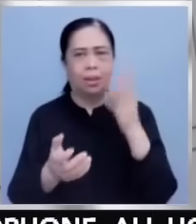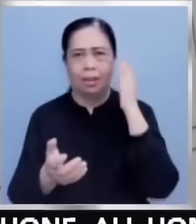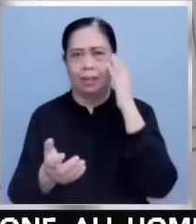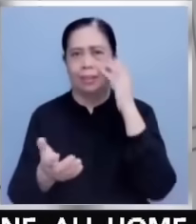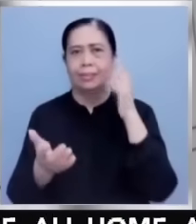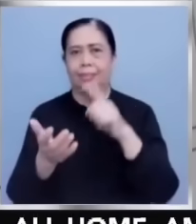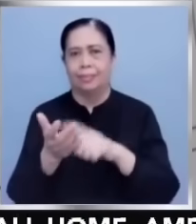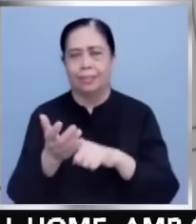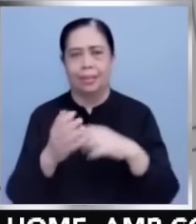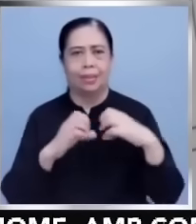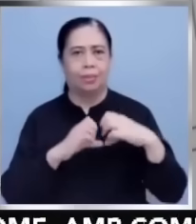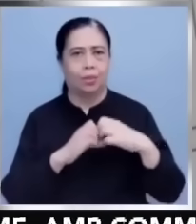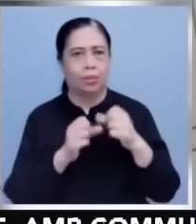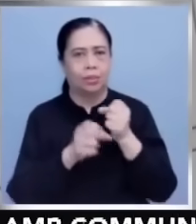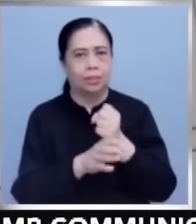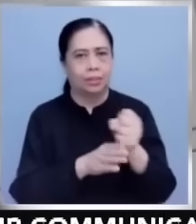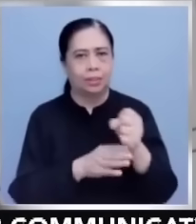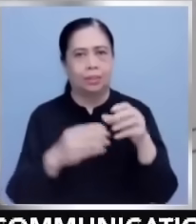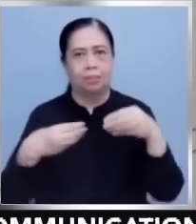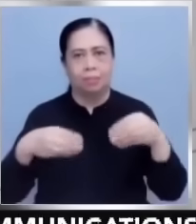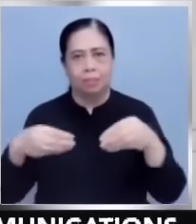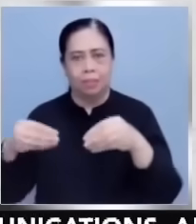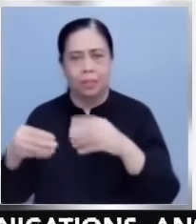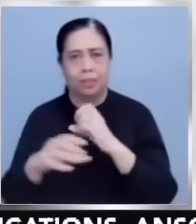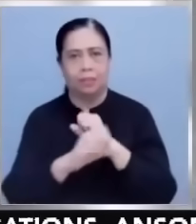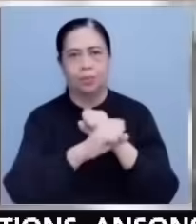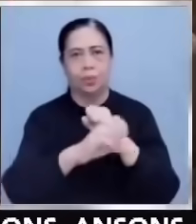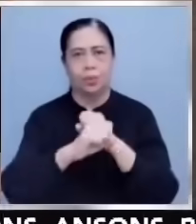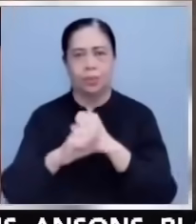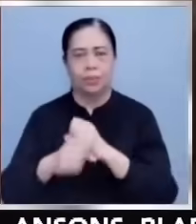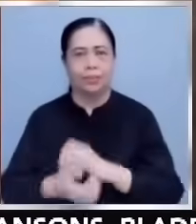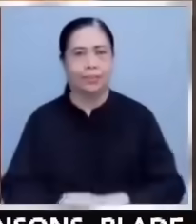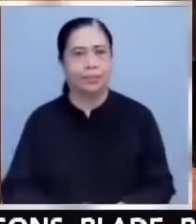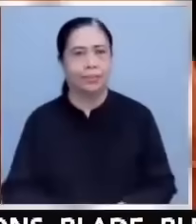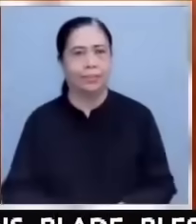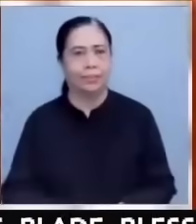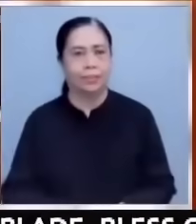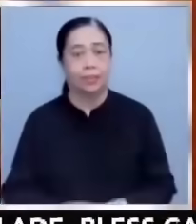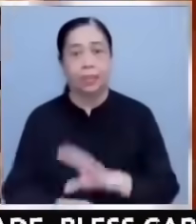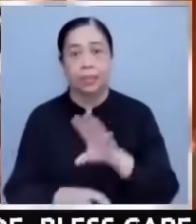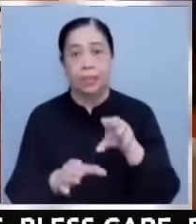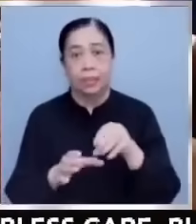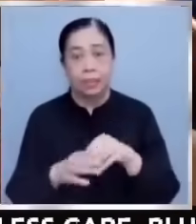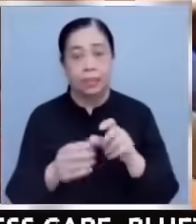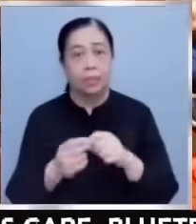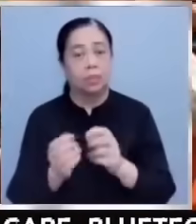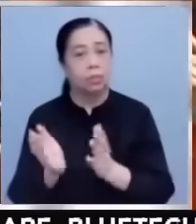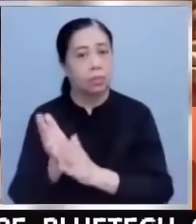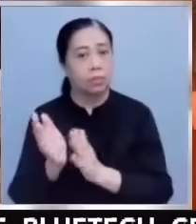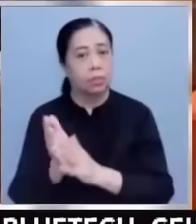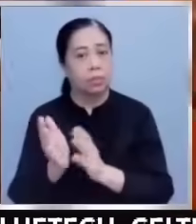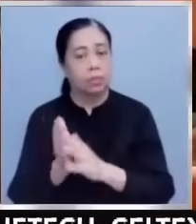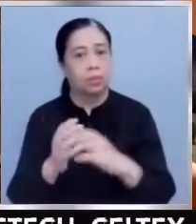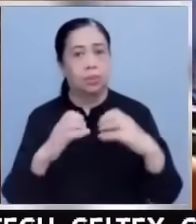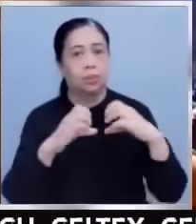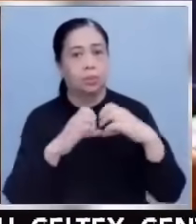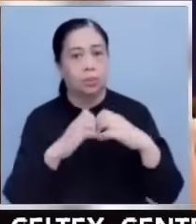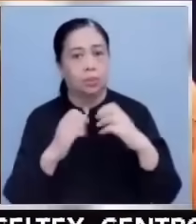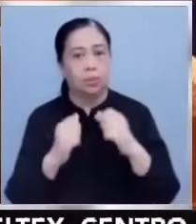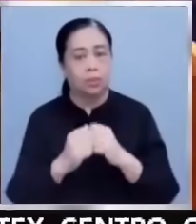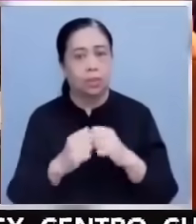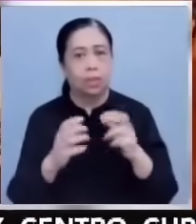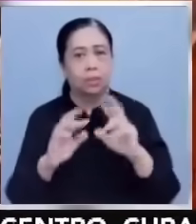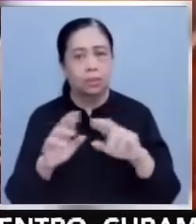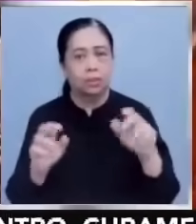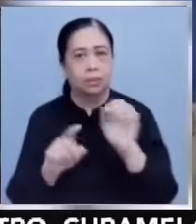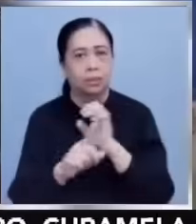sa strategic marketing at advocacy campaigns. Kabilang sa mga pinuri nila ay ang Kapuso at Kasambuhay ng Kalikasan